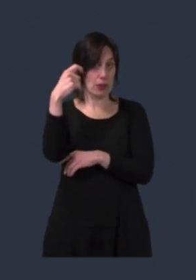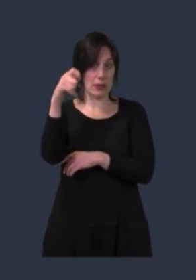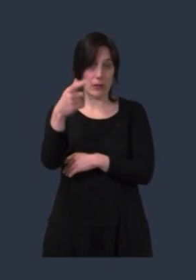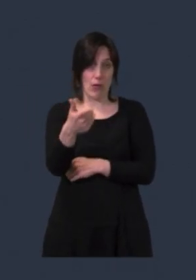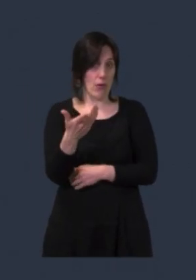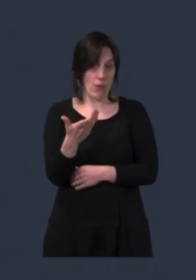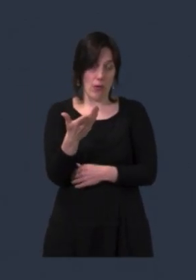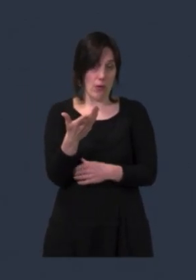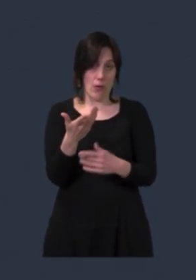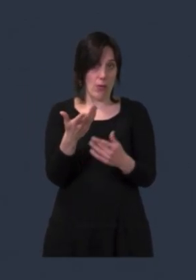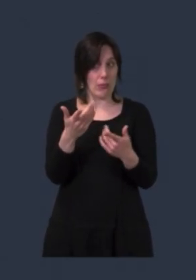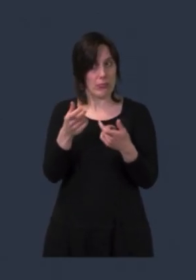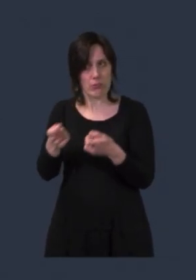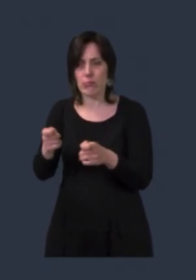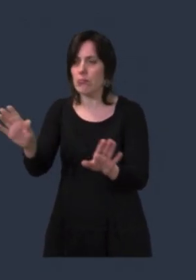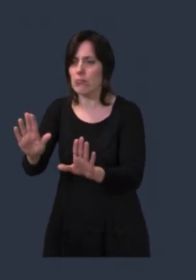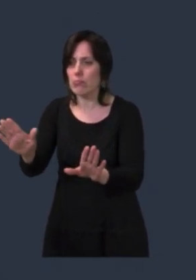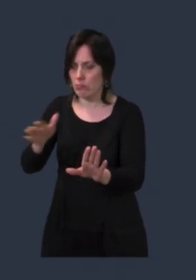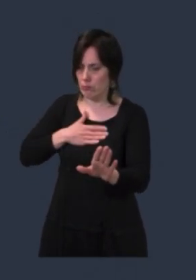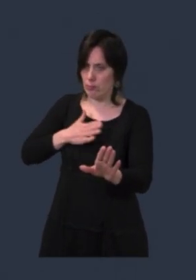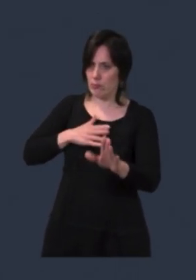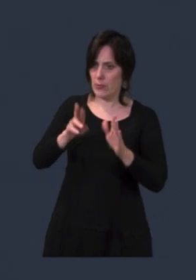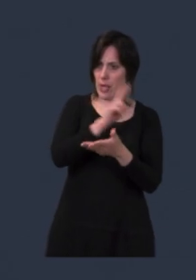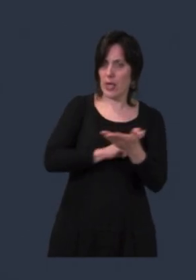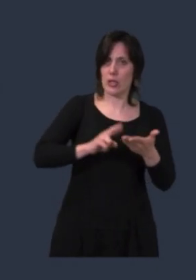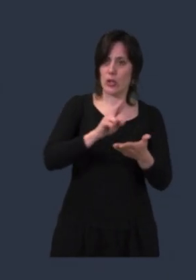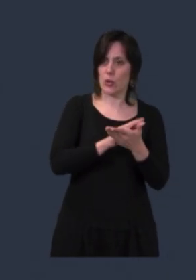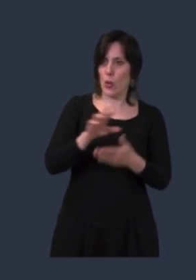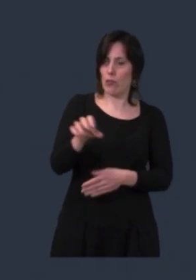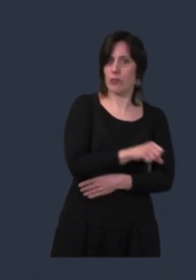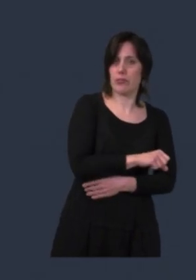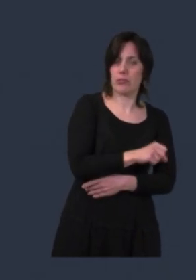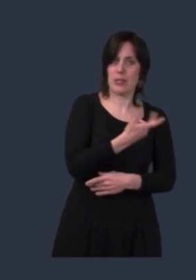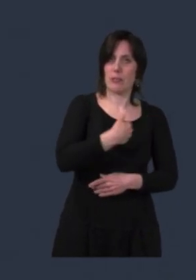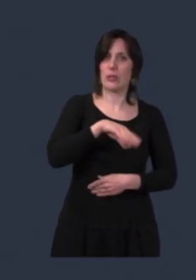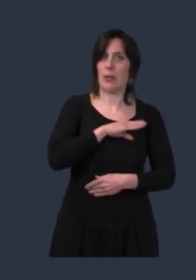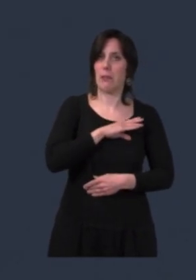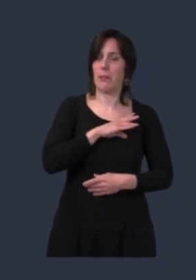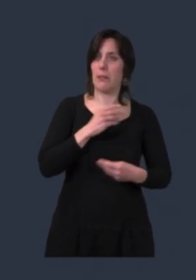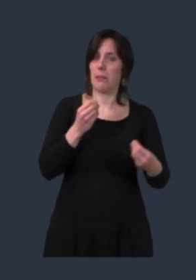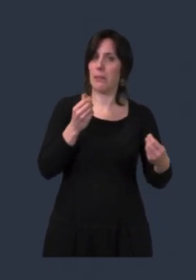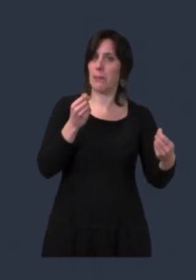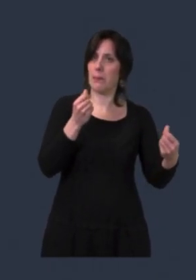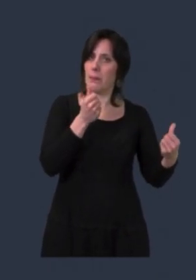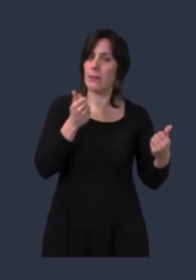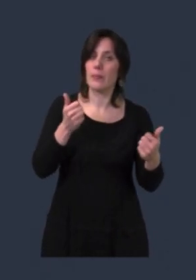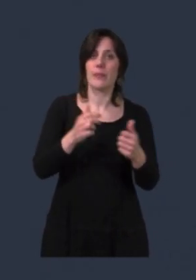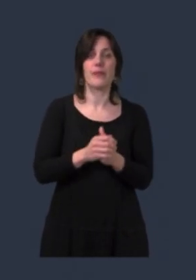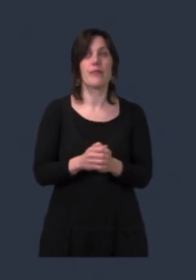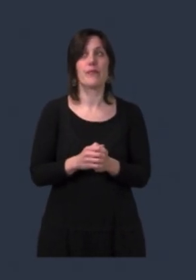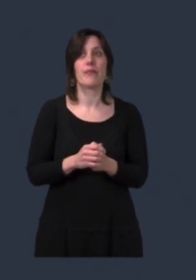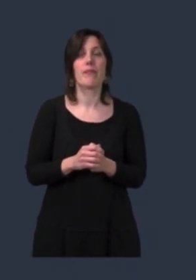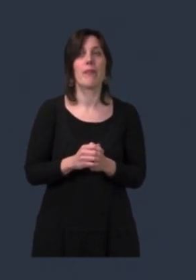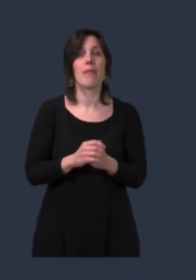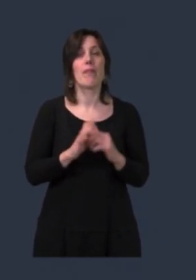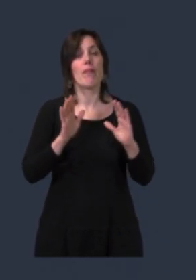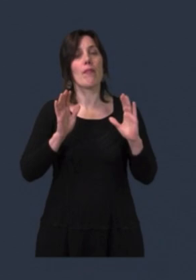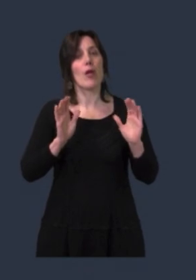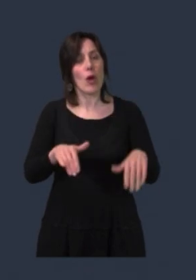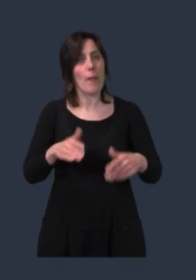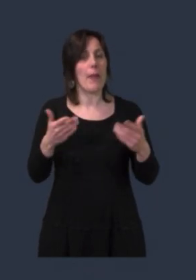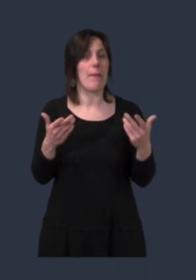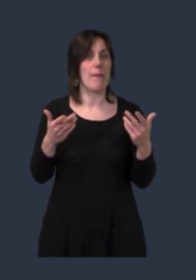compétence mobilité qui échouera de facto à la région le 1er juillet 2021. Il appartient néanmoins à